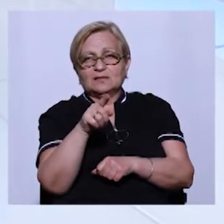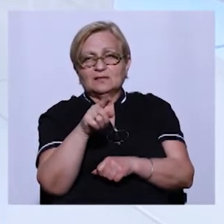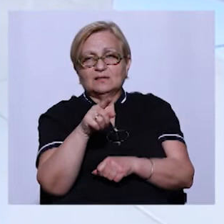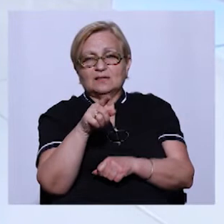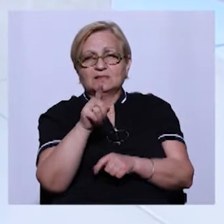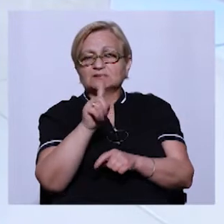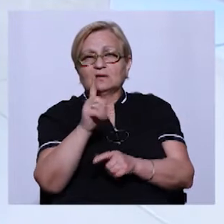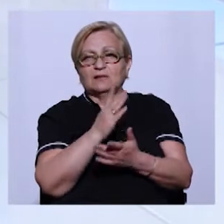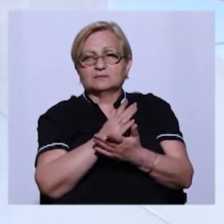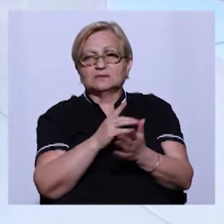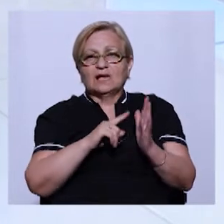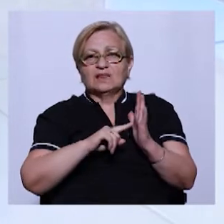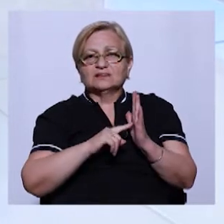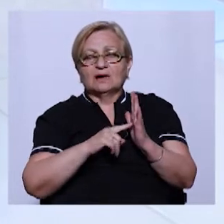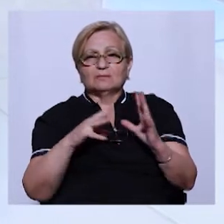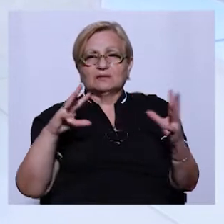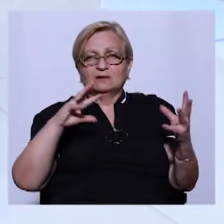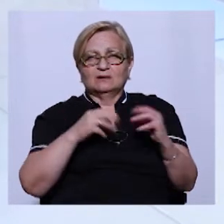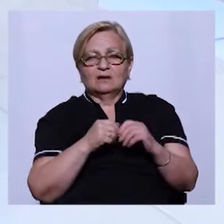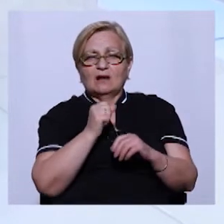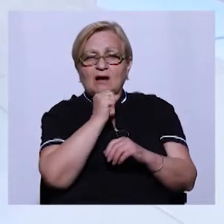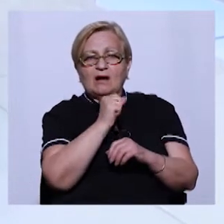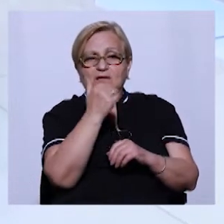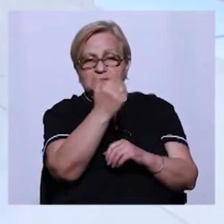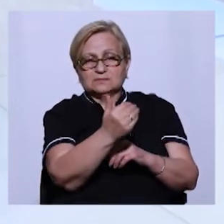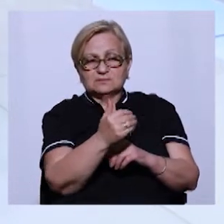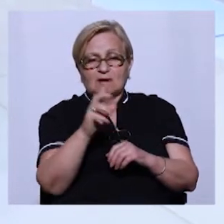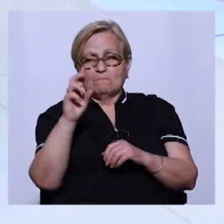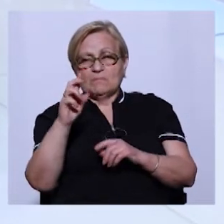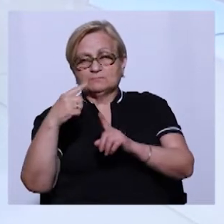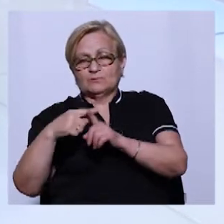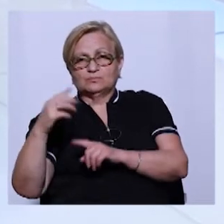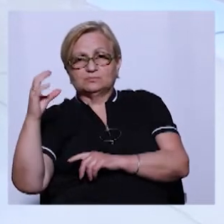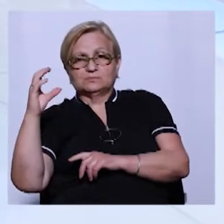არის ნამრავლი რისი 100 და b + c b + c